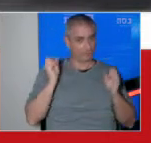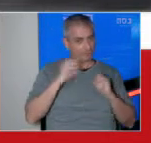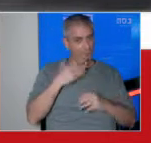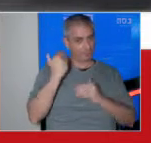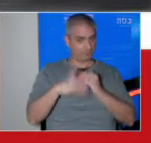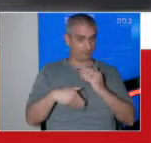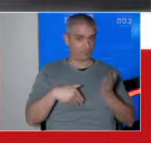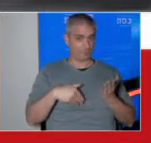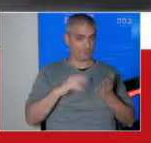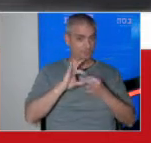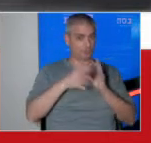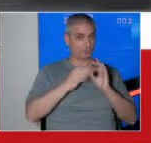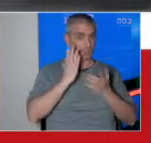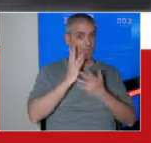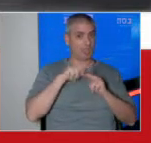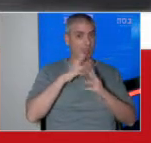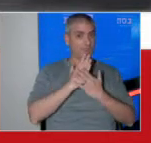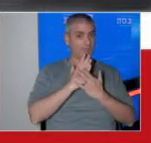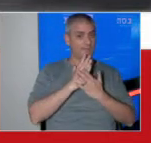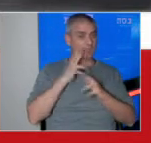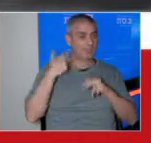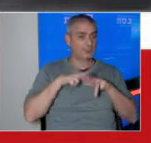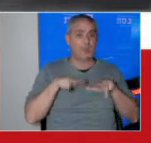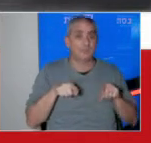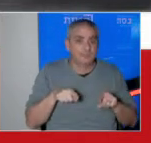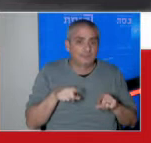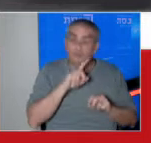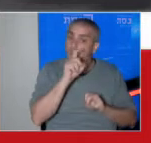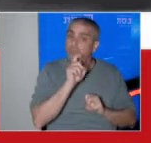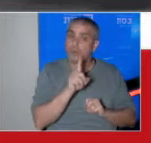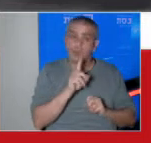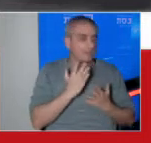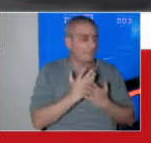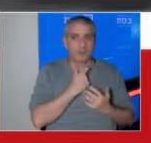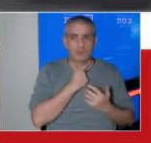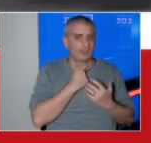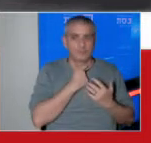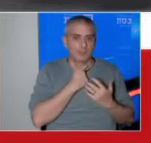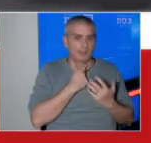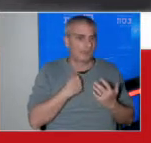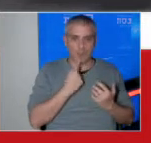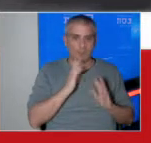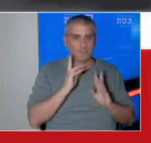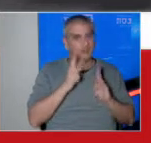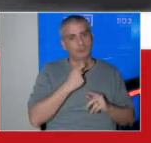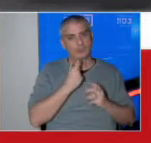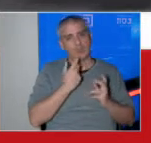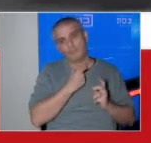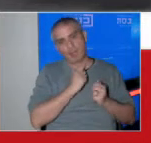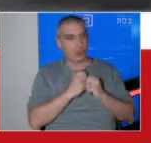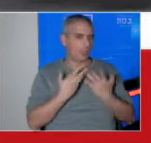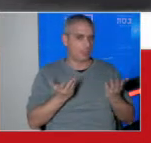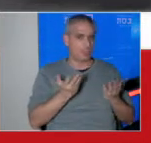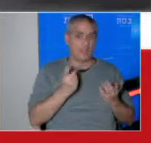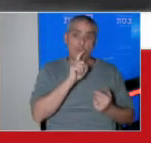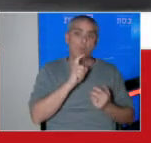בסוף השרשרת, אחרי שבעצם הגיעו למצב שאולי אין ברירה, ואני לא אומר כרגע יש ברירה או אין ברירה,